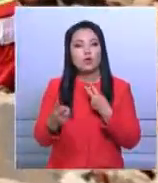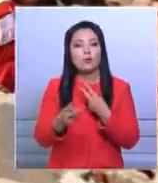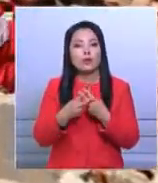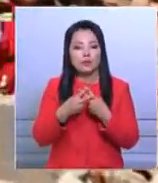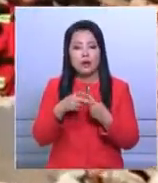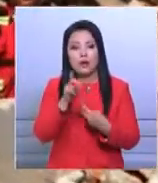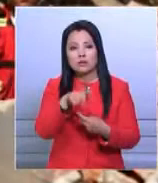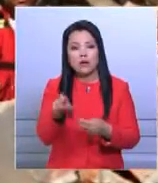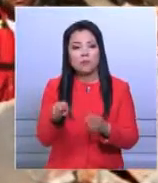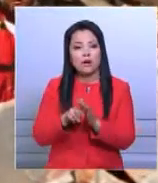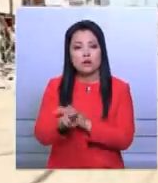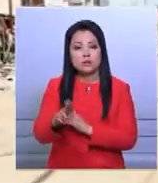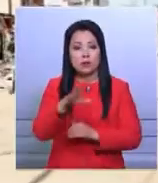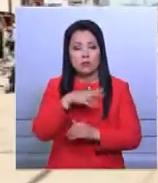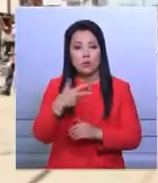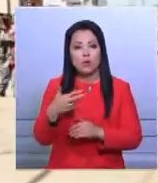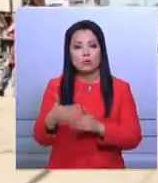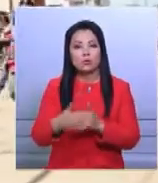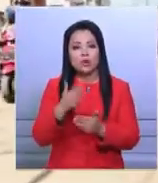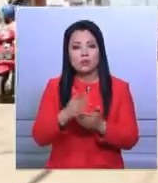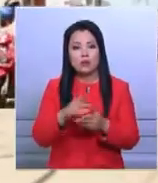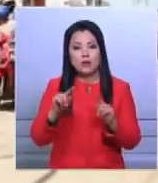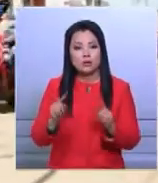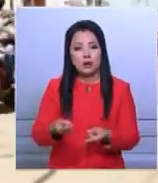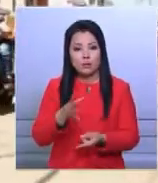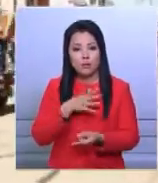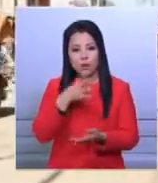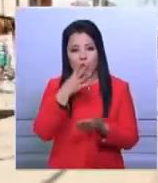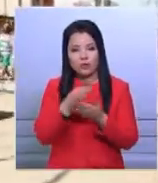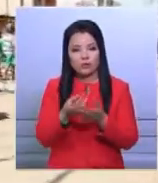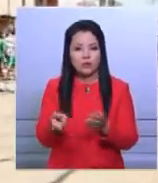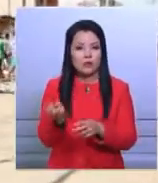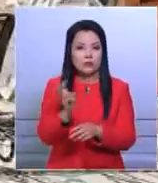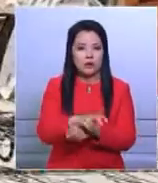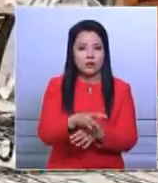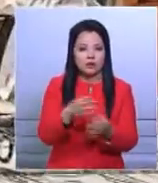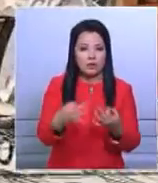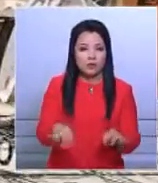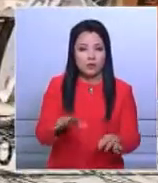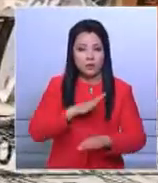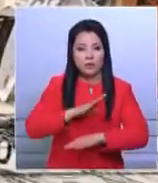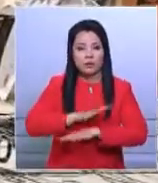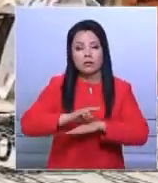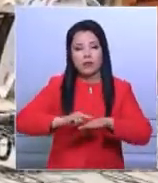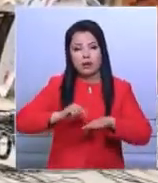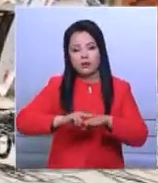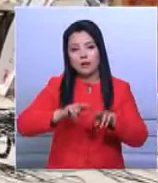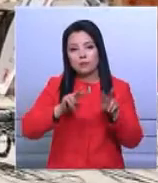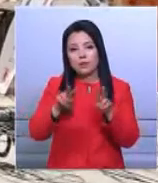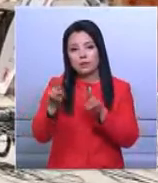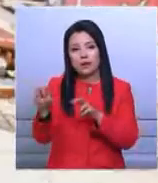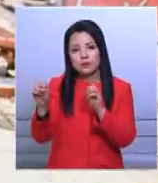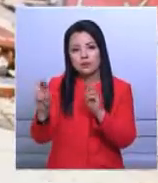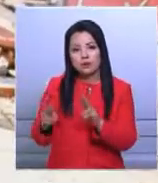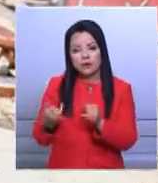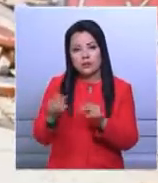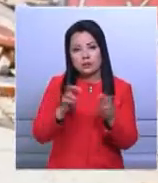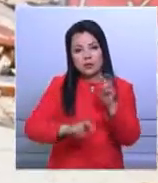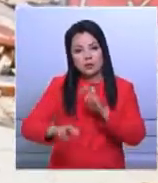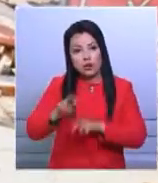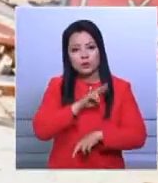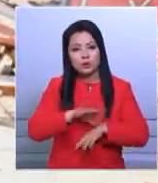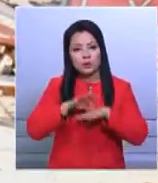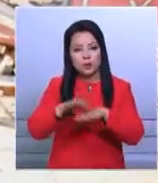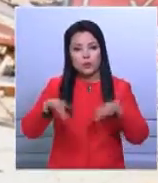Қазір олардың 30-ға жуығы ғана қолға түсті. Кейбіреуі өз еркімен келген. Өзгелерін тәртіп сақшылары іздестіріп жатыр. Қазір елде